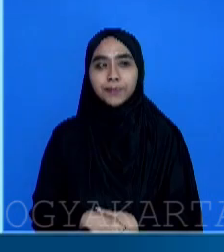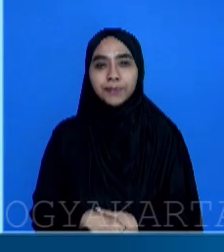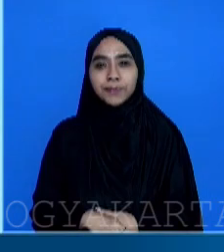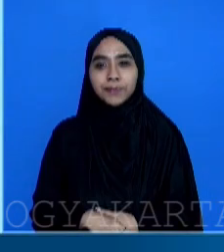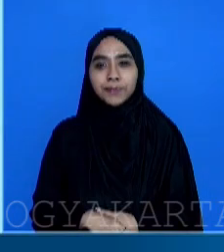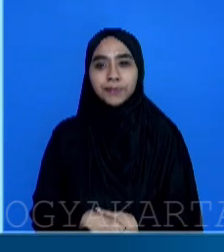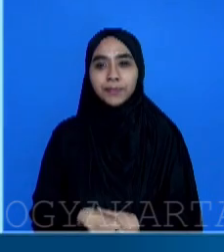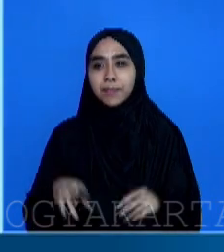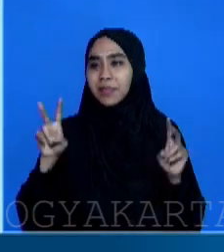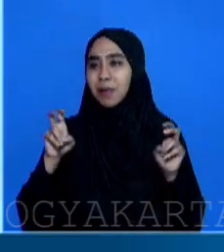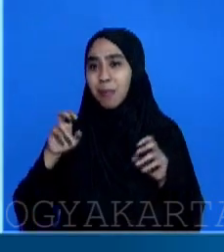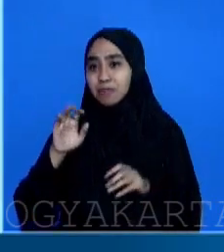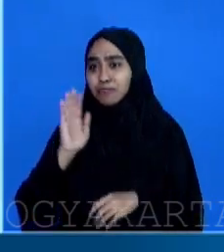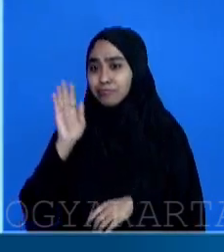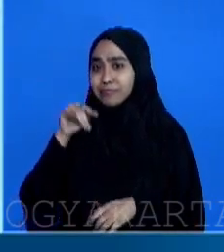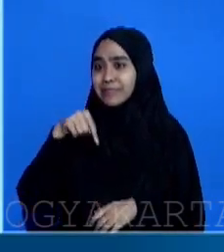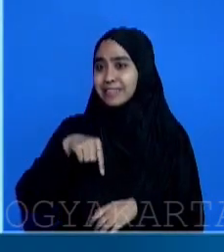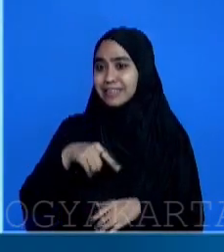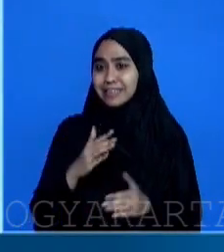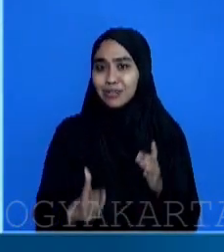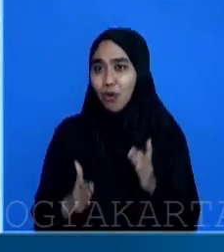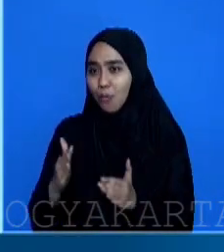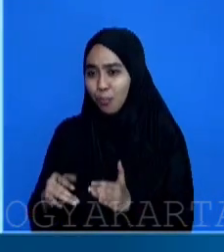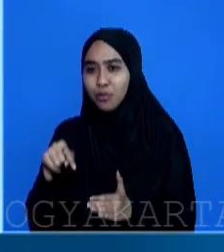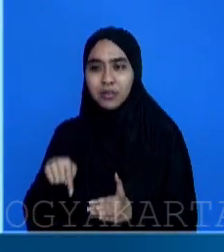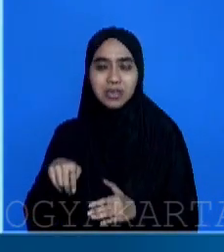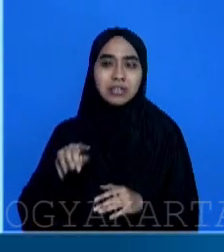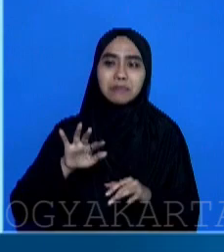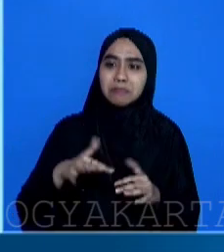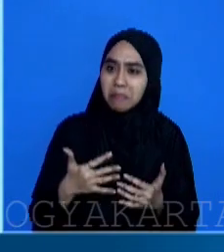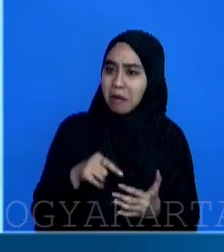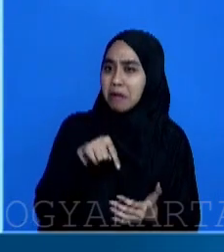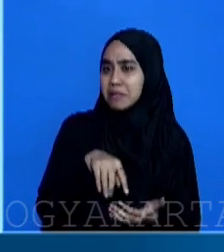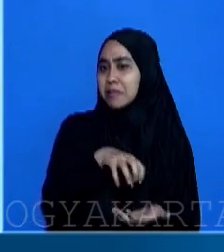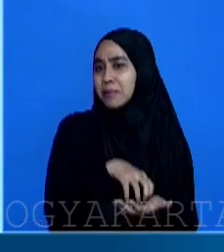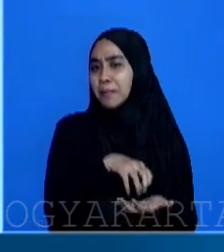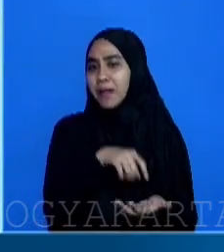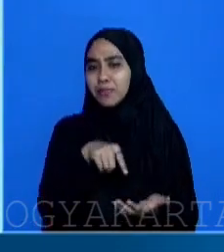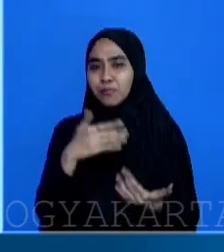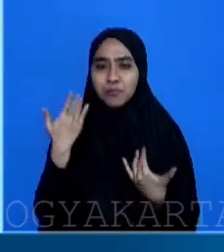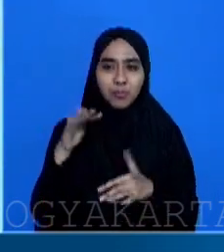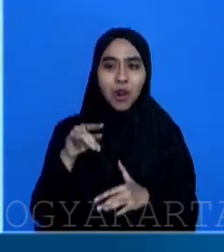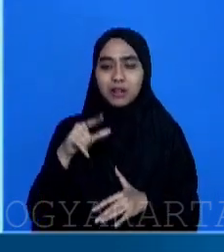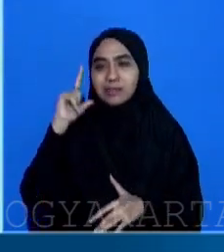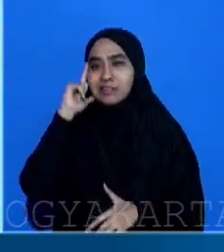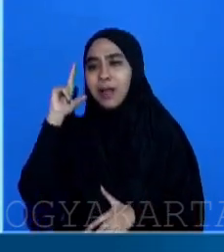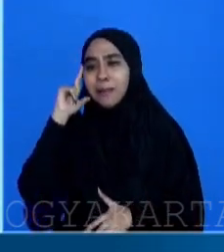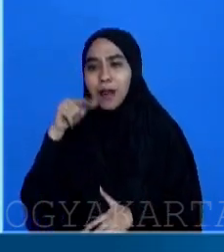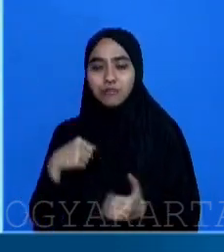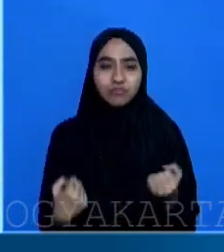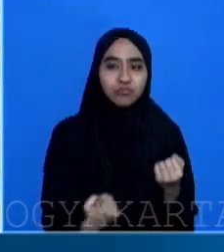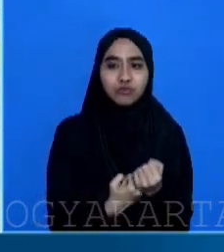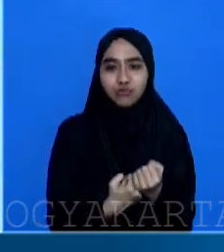Mengangkat tema Say Hi to Autobots, event Robopark yang diselenggarakan di pusat perbelanjaan di Sleman ini bertujuan mendukung pemahaman masyarakat